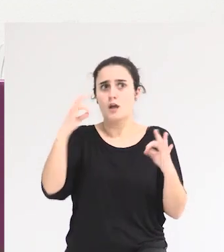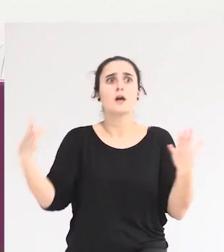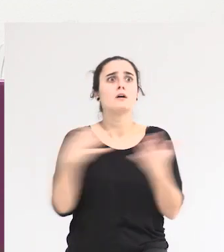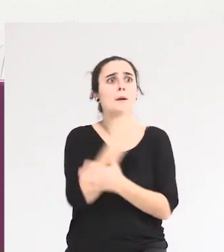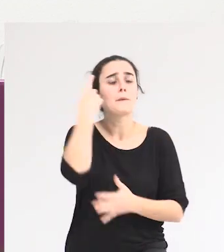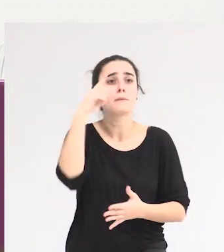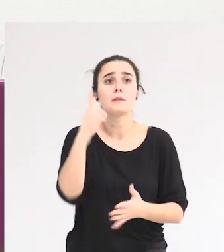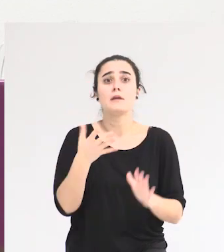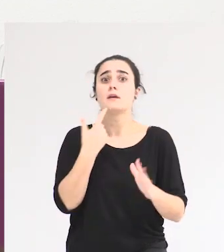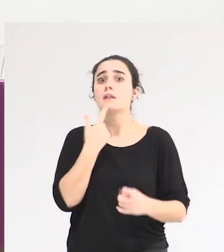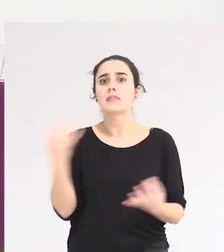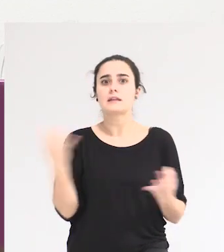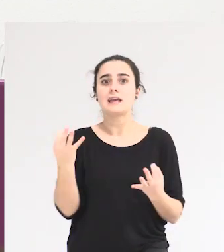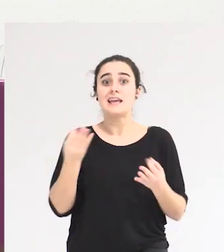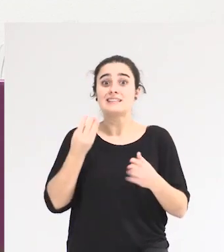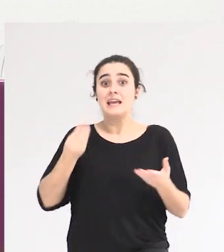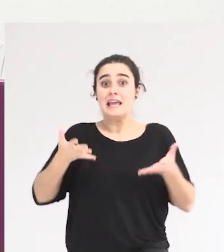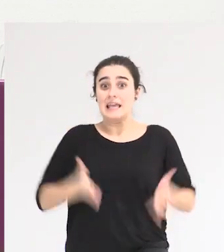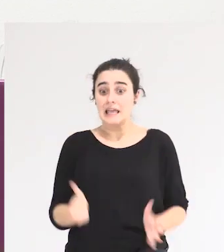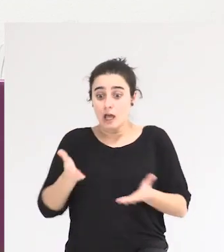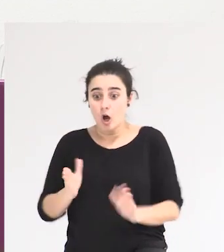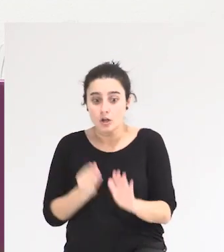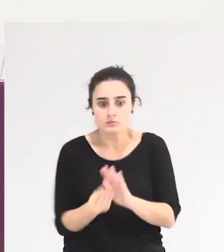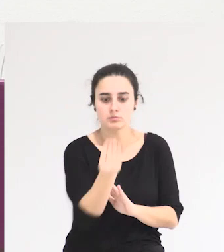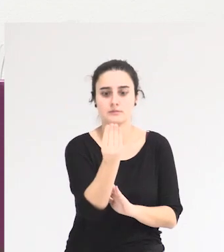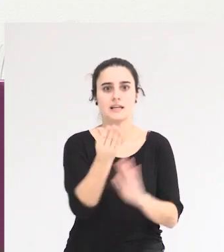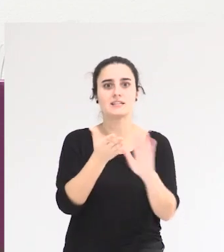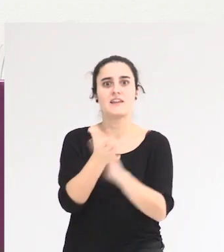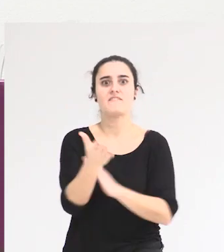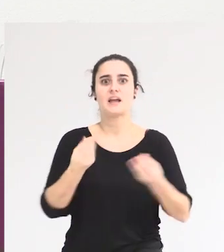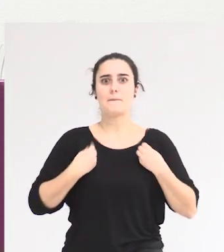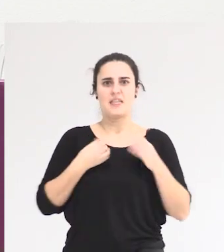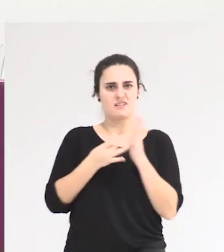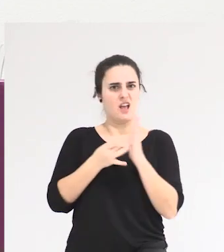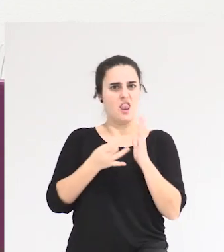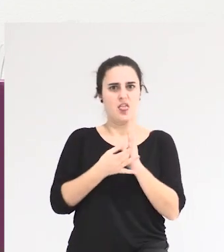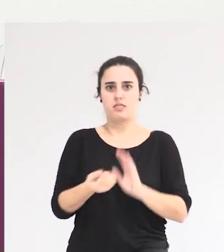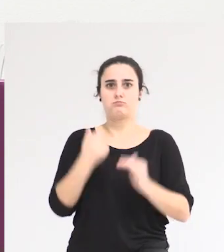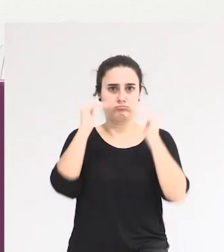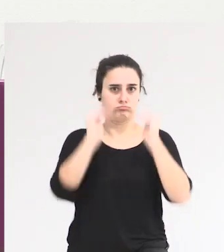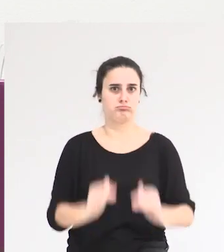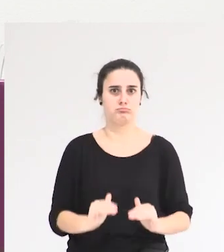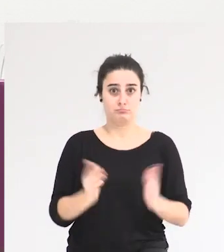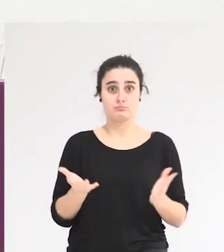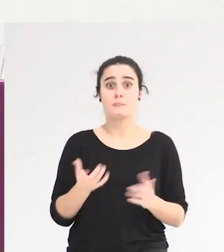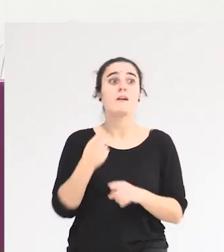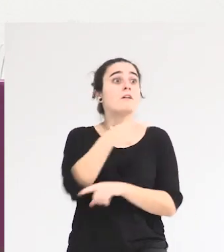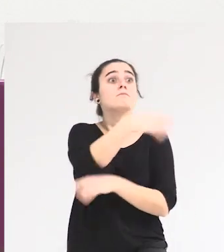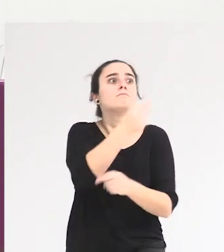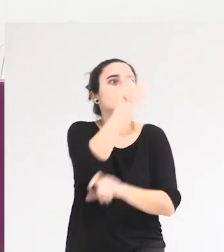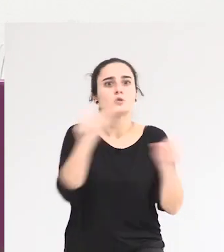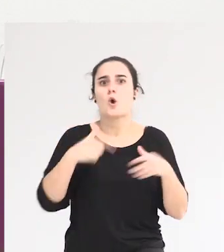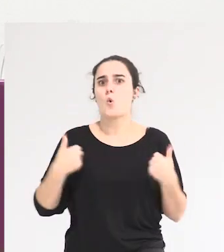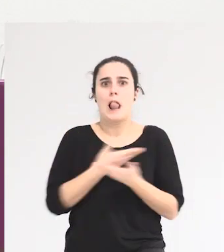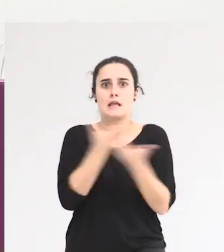tener hijos es perder calidad de vida, bai? Hori, umeak dituen edonork, edo begiak dituen edonork,